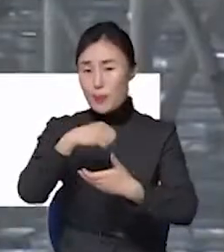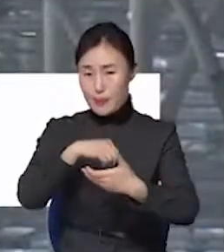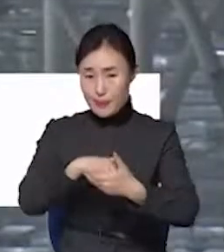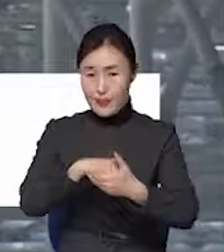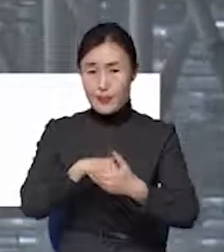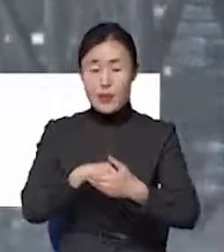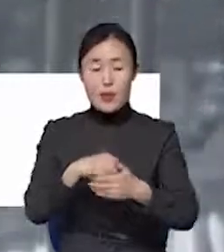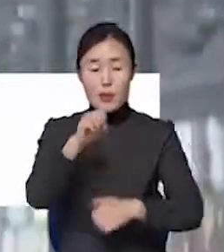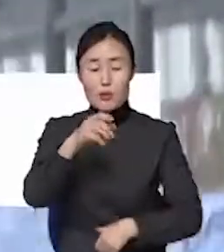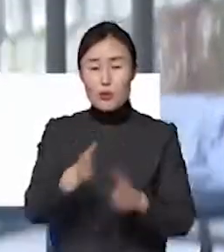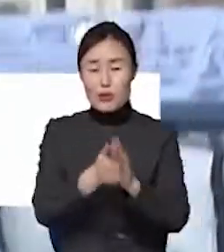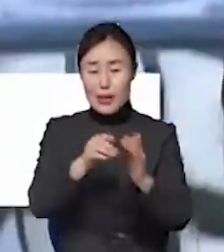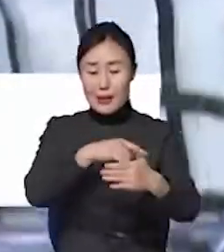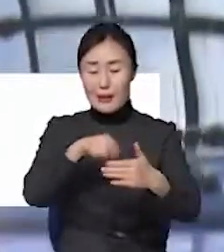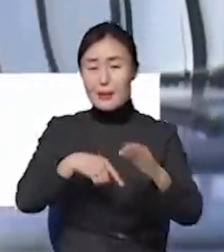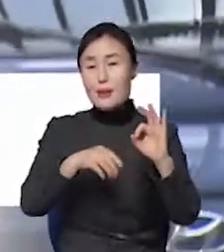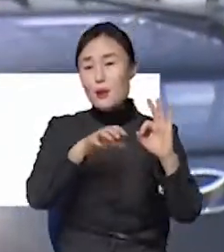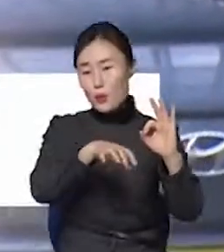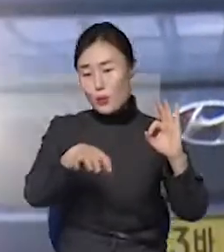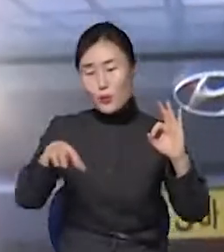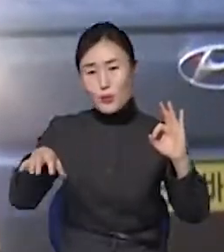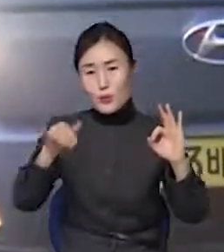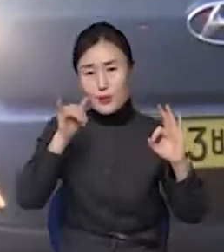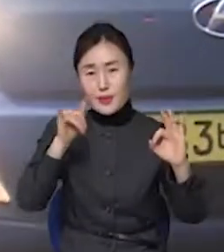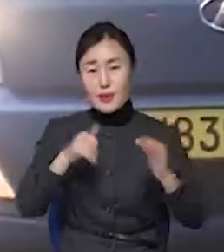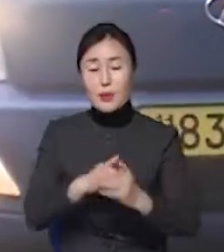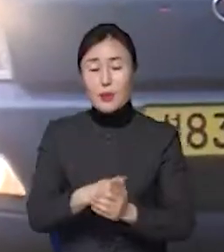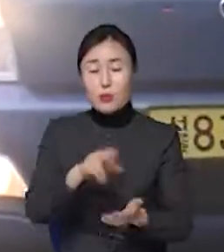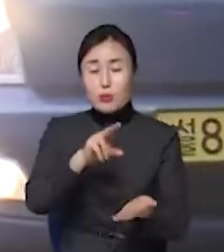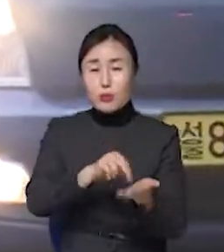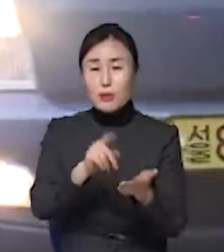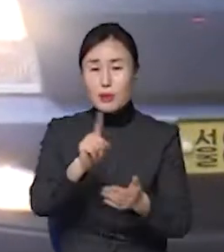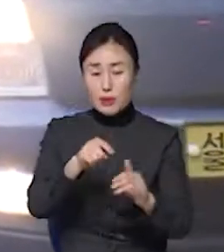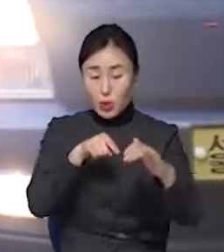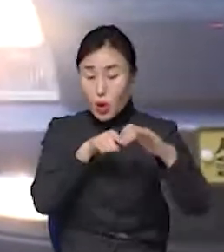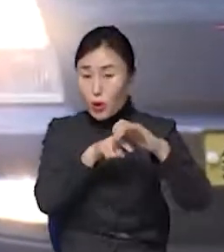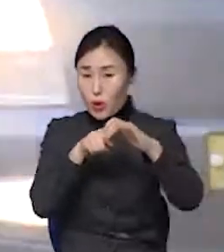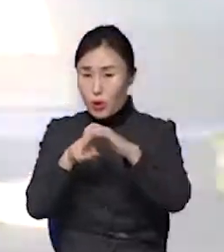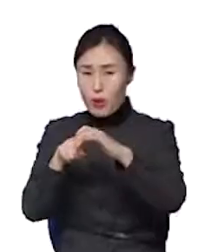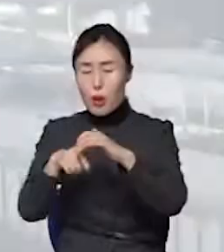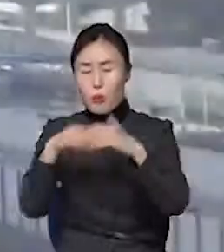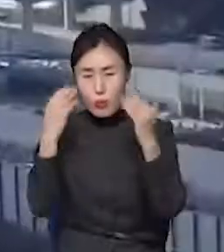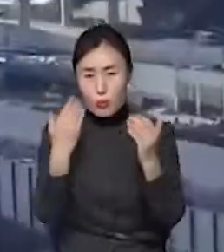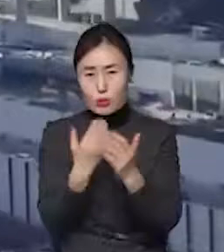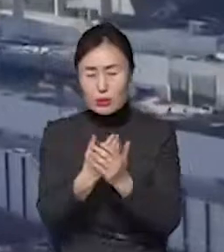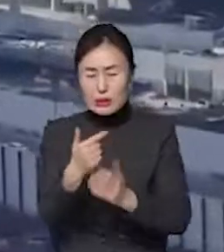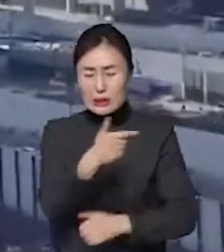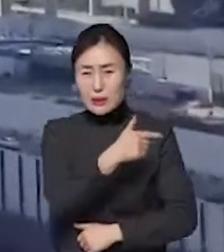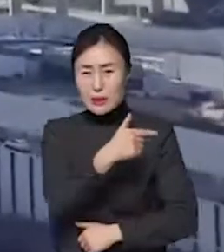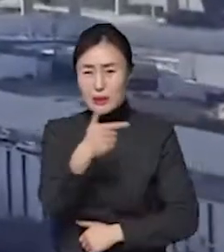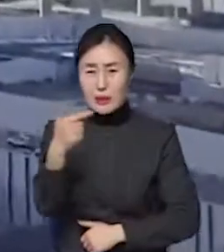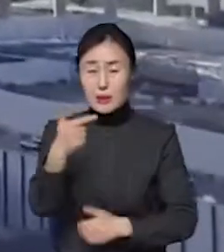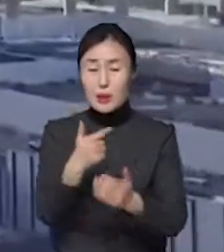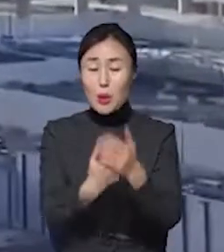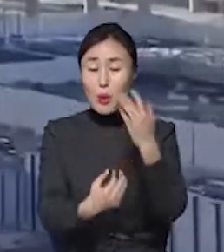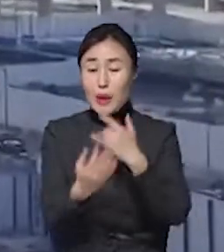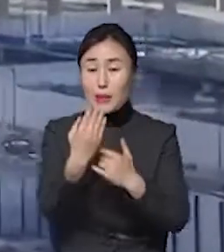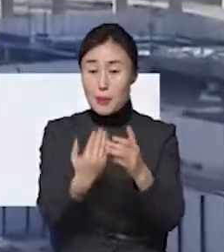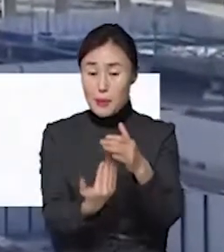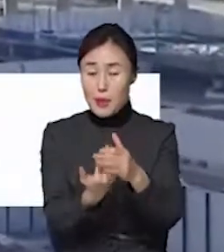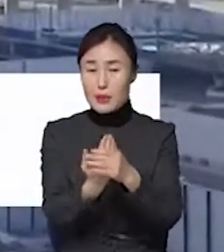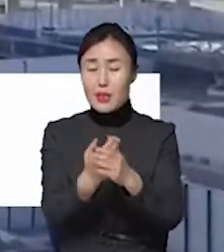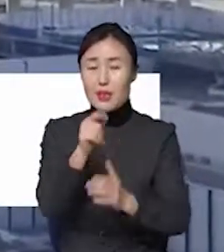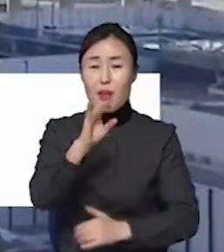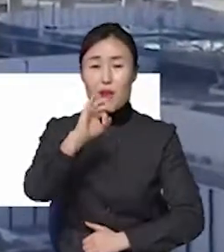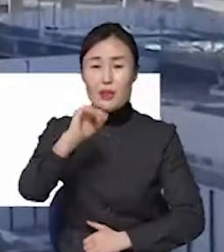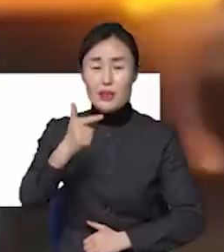방음터널까지 광주시 내 10곳에 달합니다. 문제는 이 터널들이 모두 이번 대형 인명피해로 이어졌던